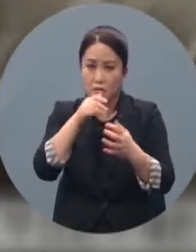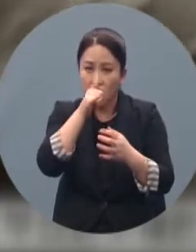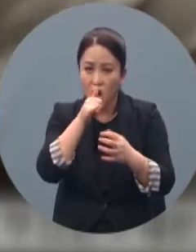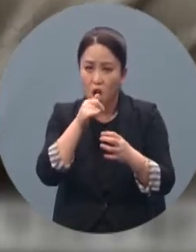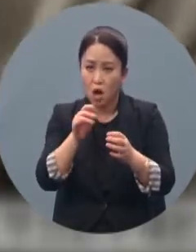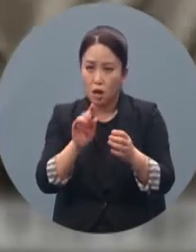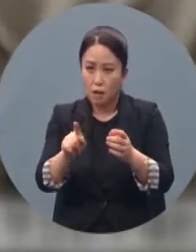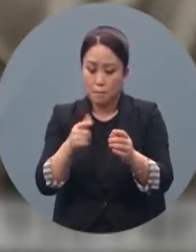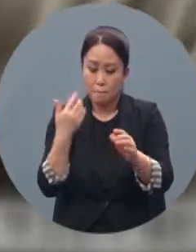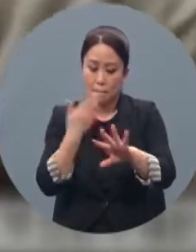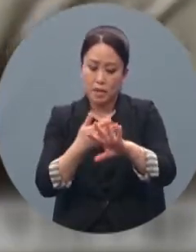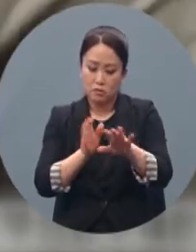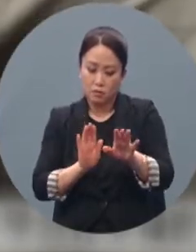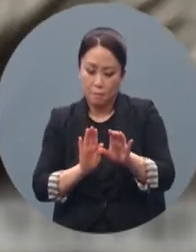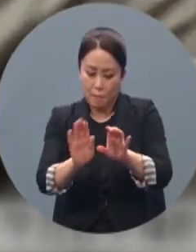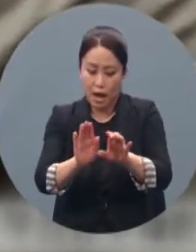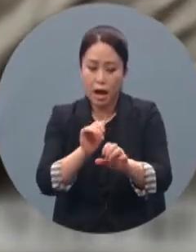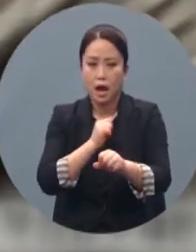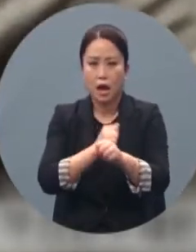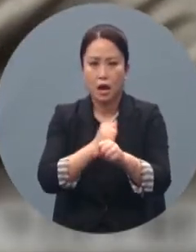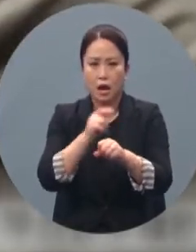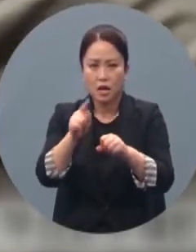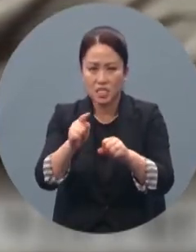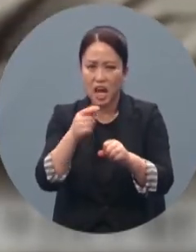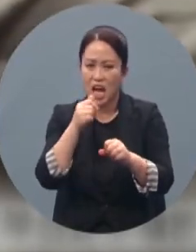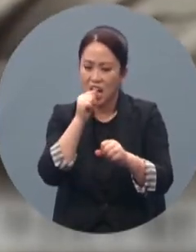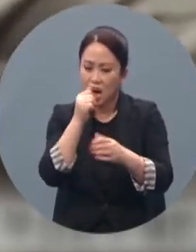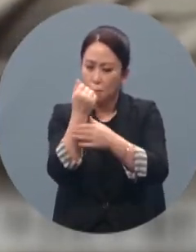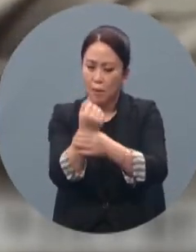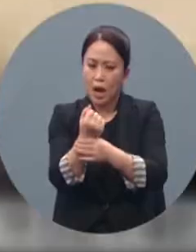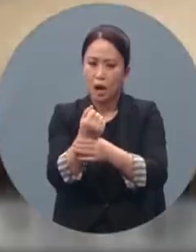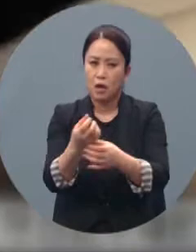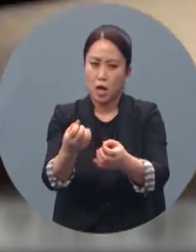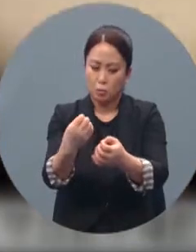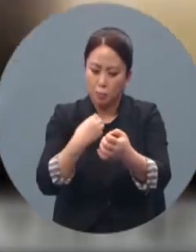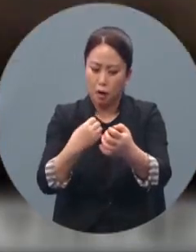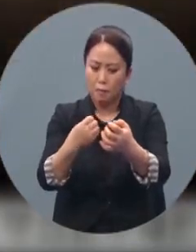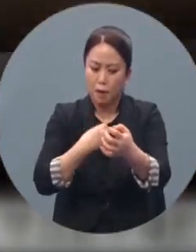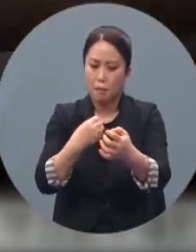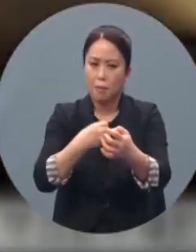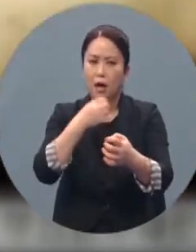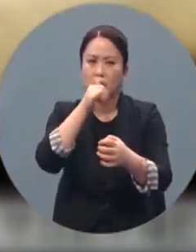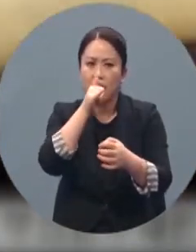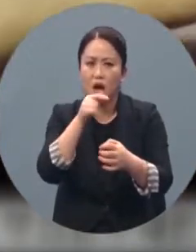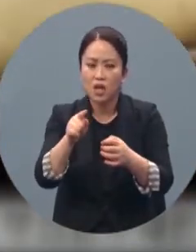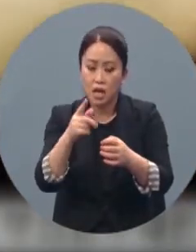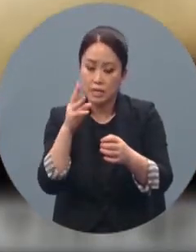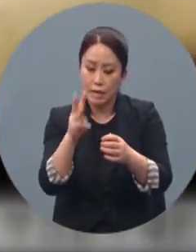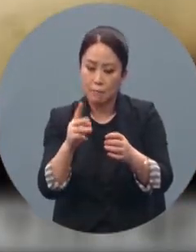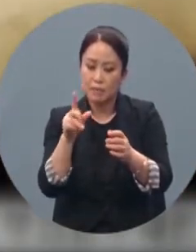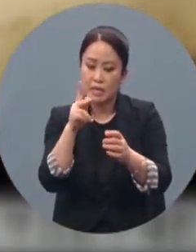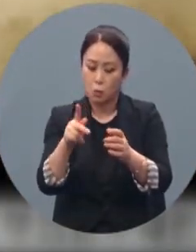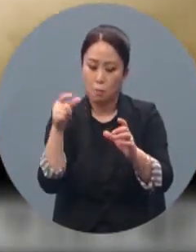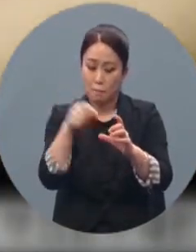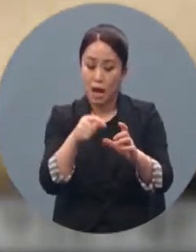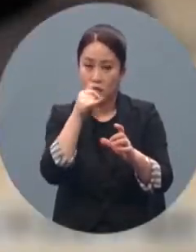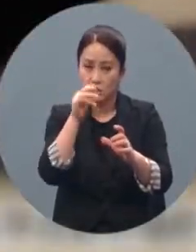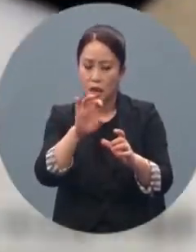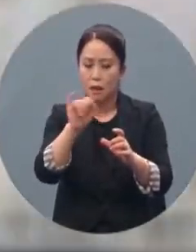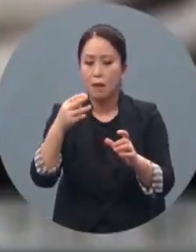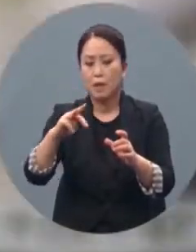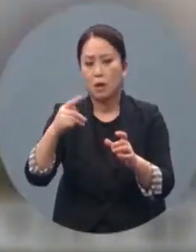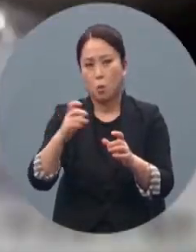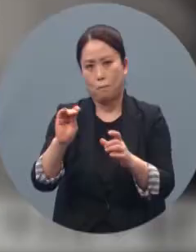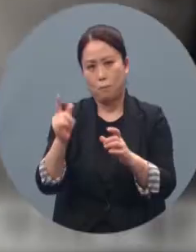담긴 뭉치가 계속 떨어져 내립니다. 3kg이라고 쓰여 있는 이 뭉치, 필로폰입니다. 부품 한 개당